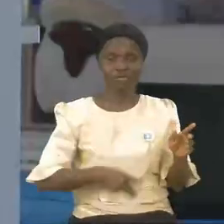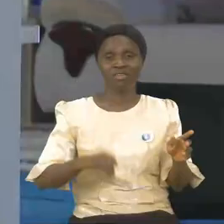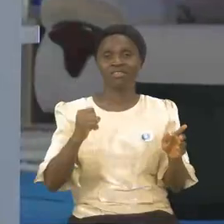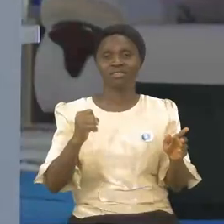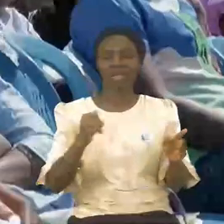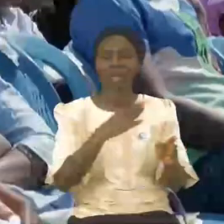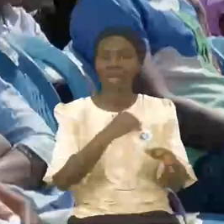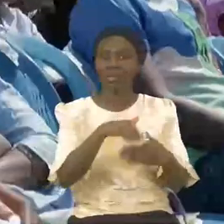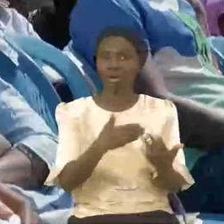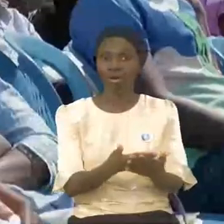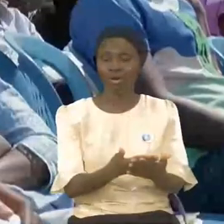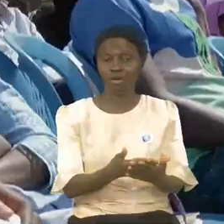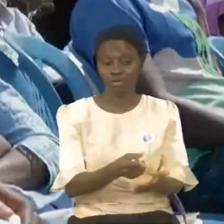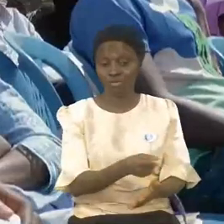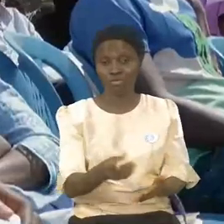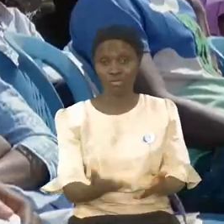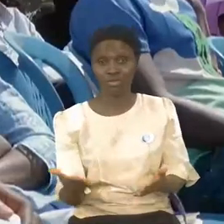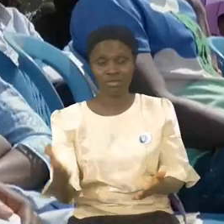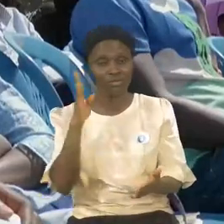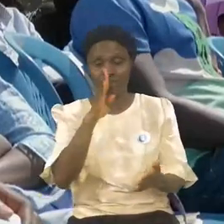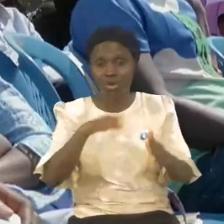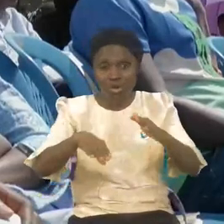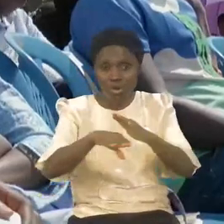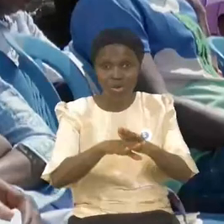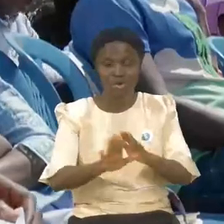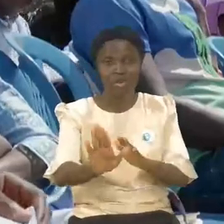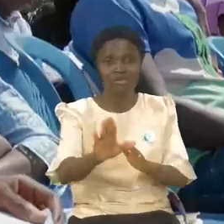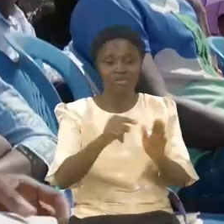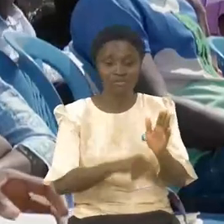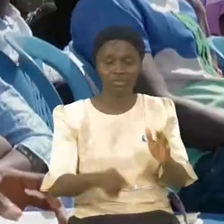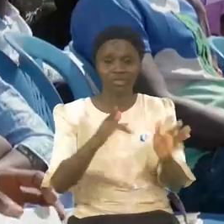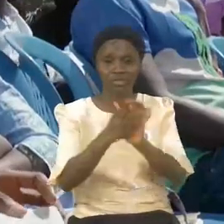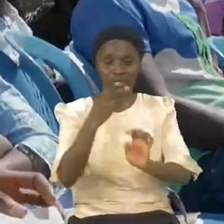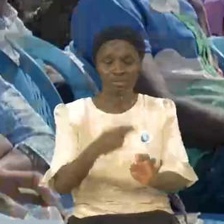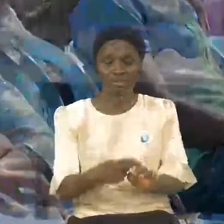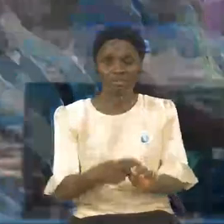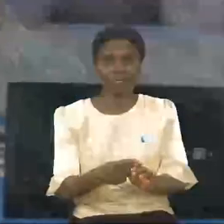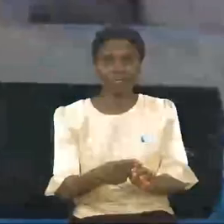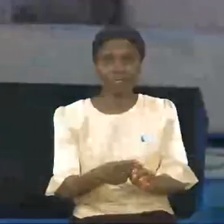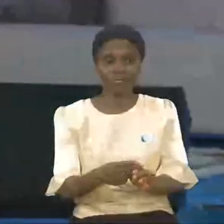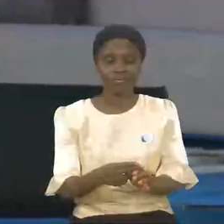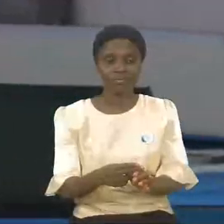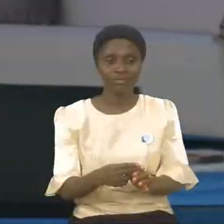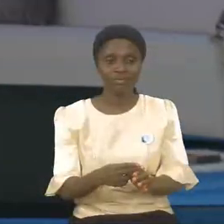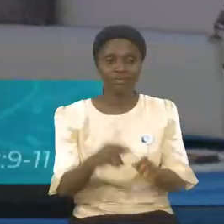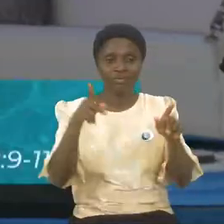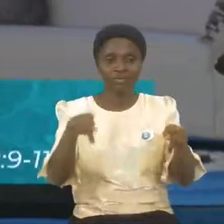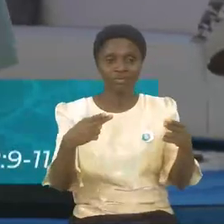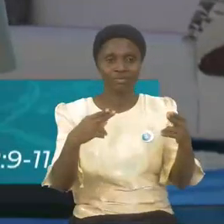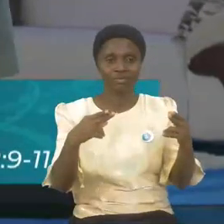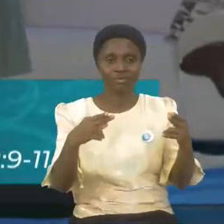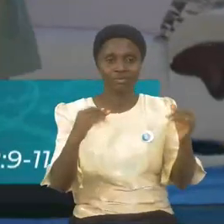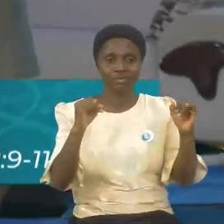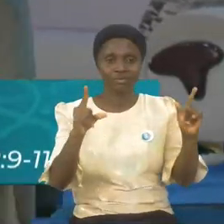seront sous vos pieds au nom de Jésus parce que c'est dit aux Philippiens de Philippiens